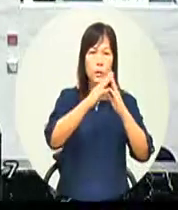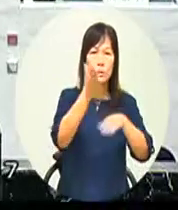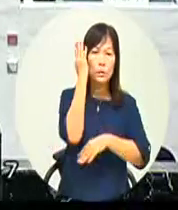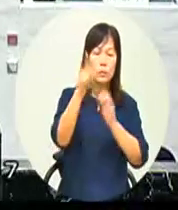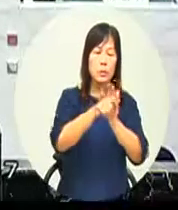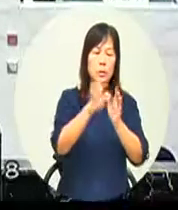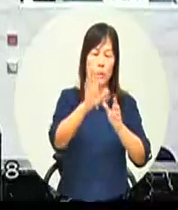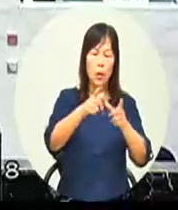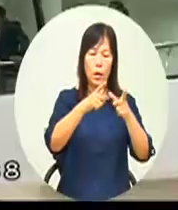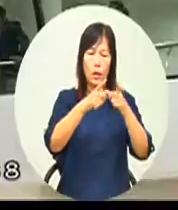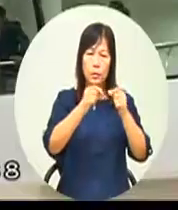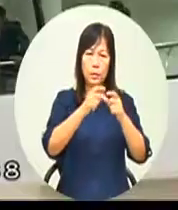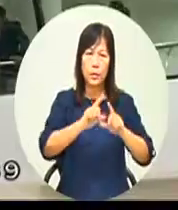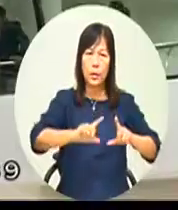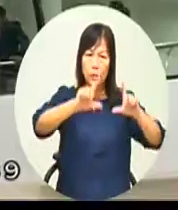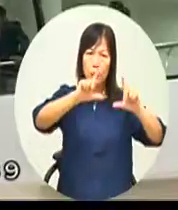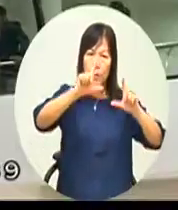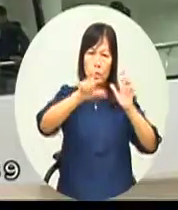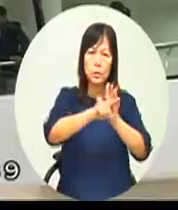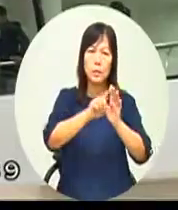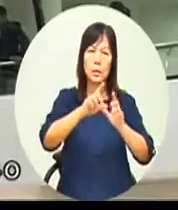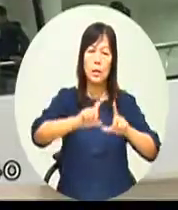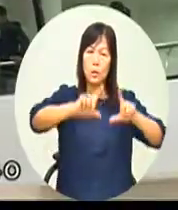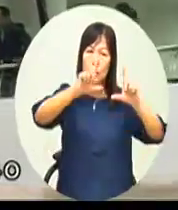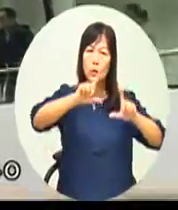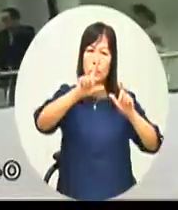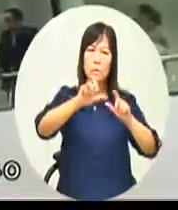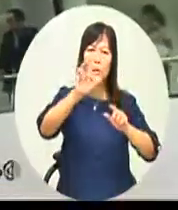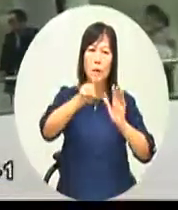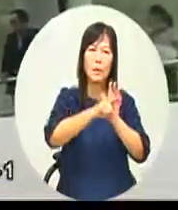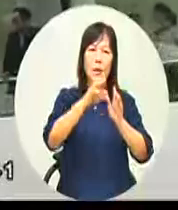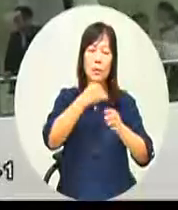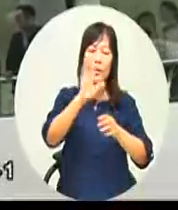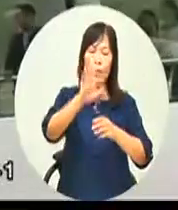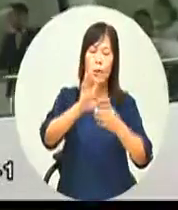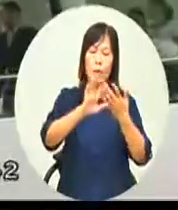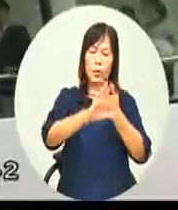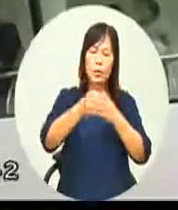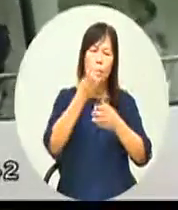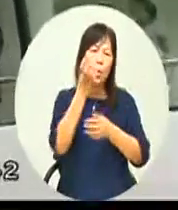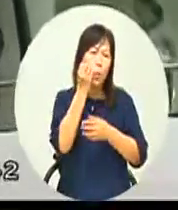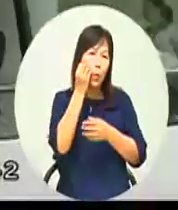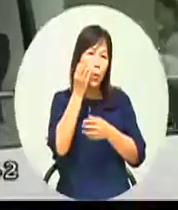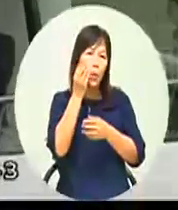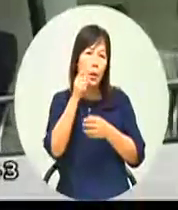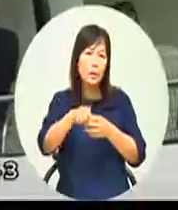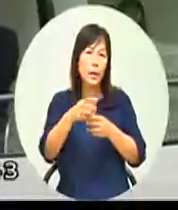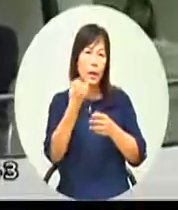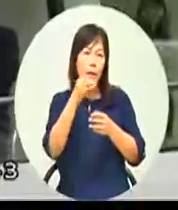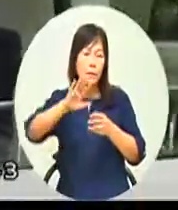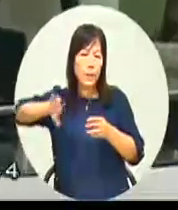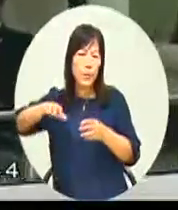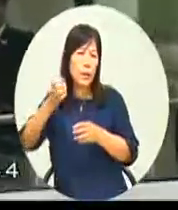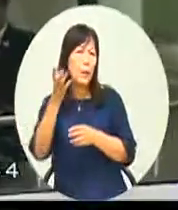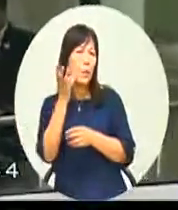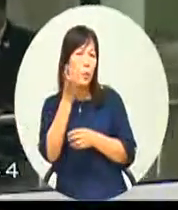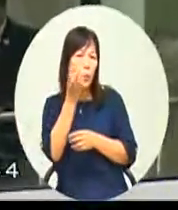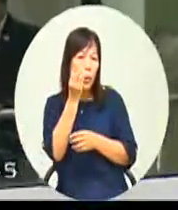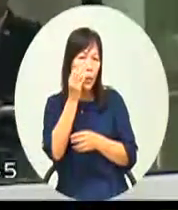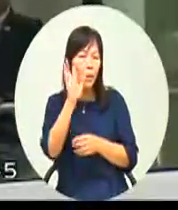本东京都世田谷区的议会参访团在我们的